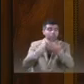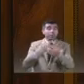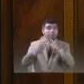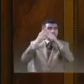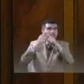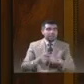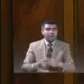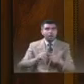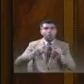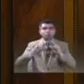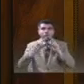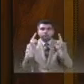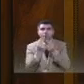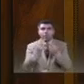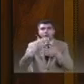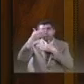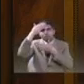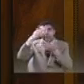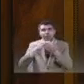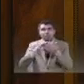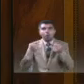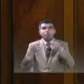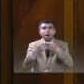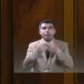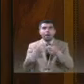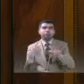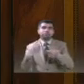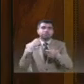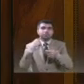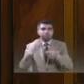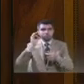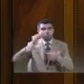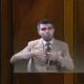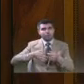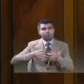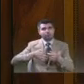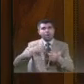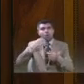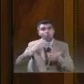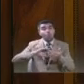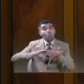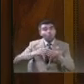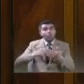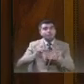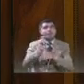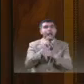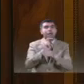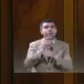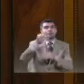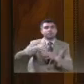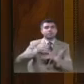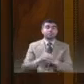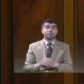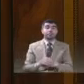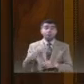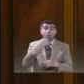بزاف، وهذا الشيء اللي كيخلق العجز كما شرحه السيد رئيس الحكومة، واللي كيخلينا نمشيو للمديونية. لكن